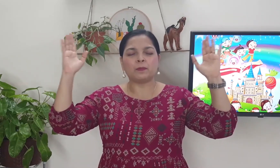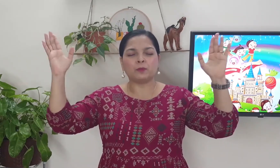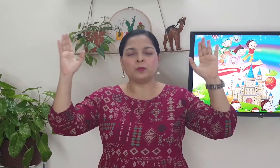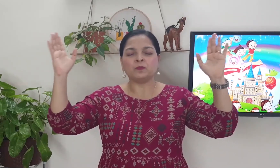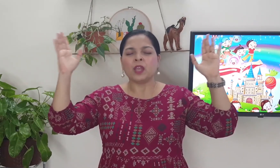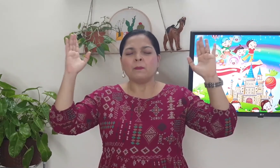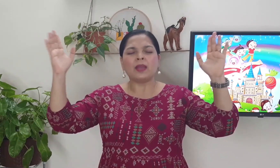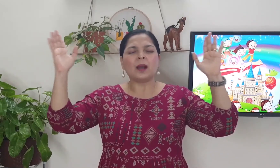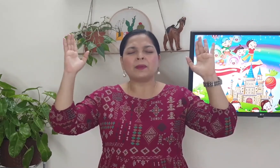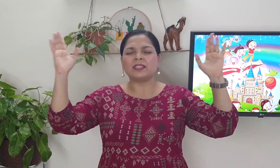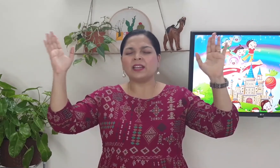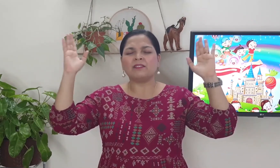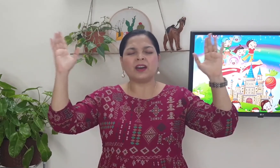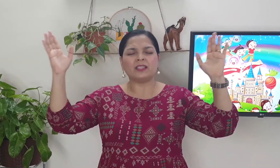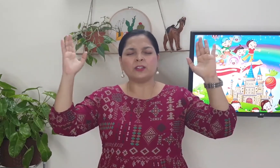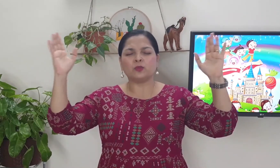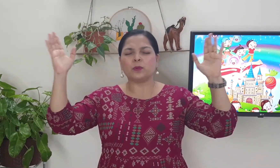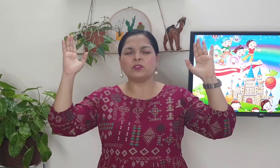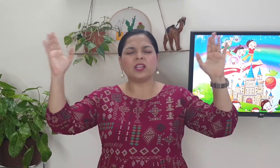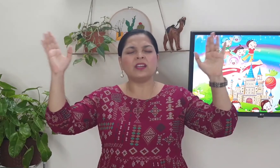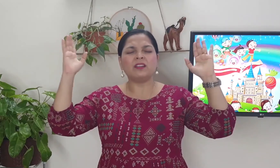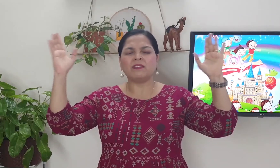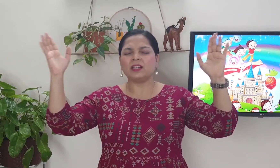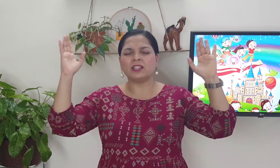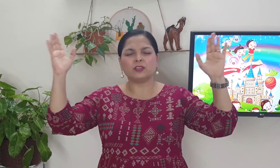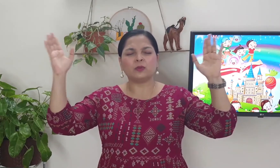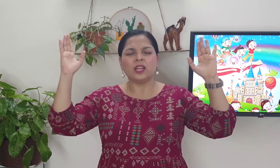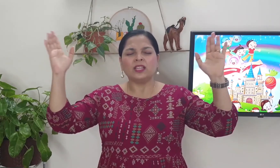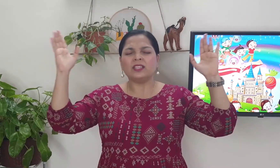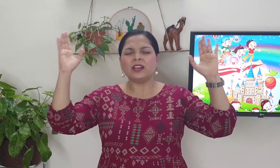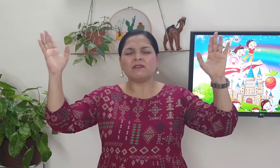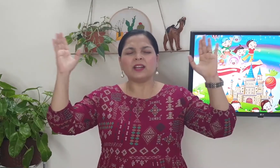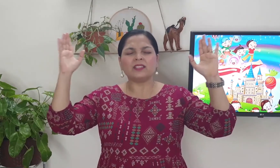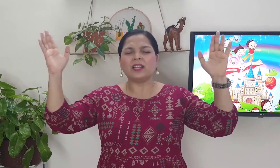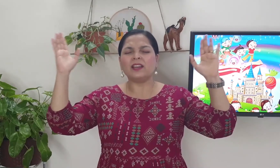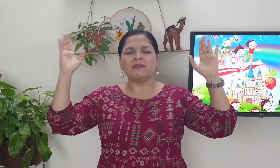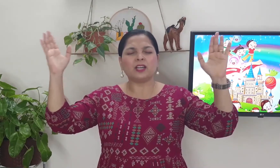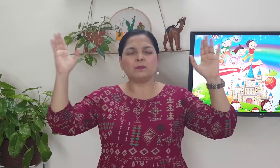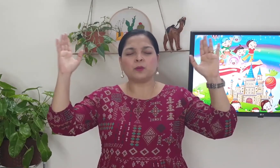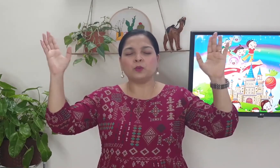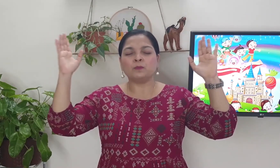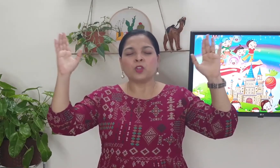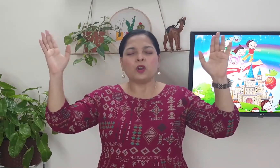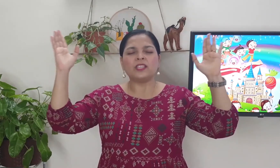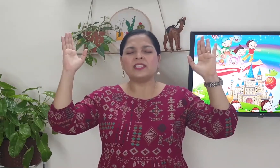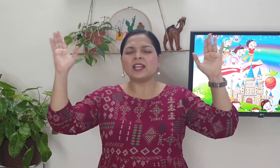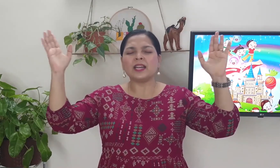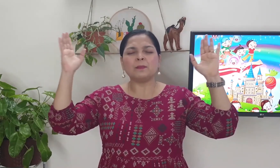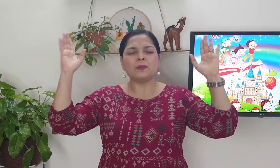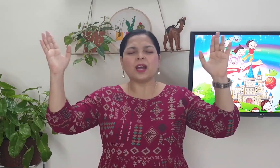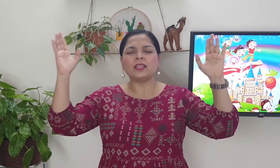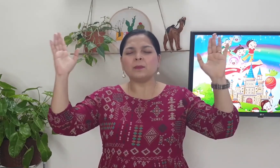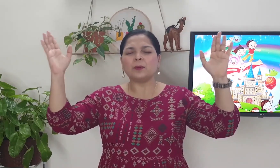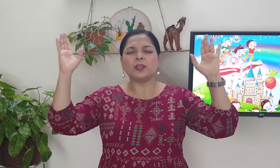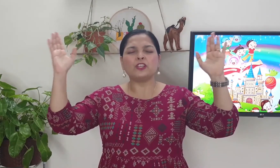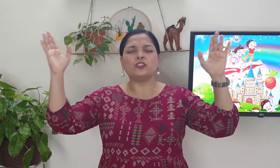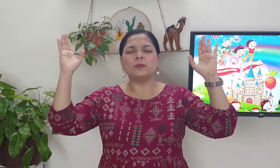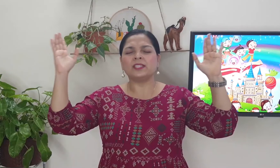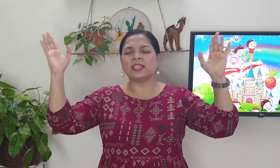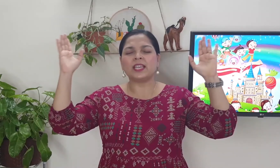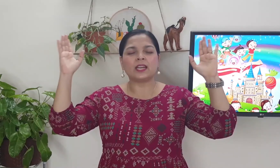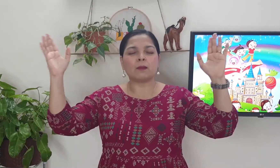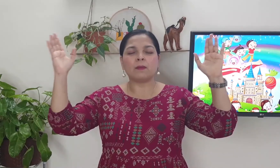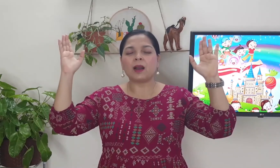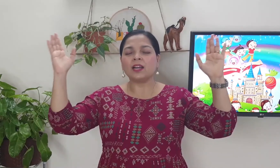परमेश्वर. धन्यवाद परमेश्वर, मी तुझ्या नावाचा धन्यवाद देते पिता परमेश्वर. थँक्यू जीजस, धन्यवाद धन्यवाद. ही प्रार्थना मी ही सर्व